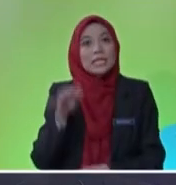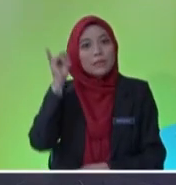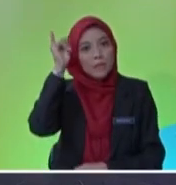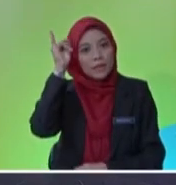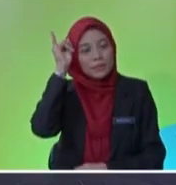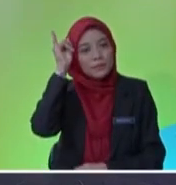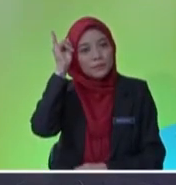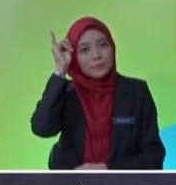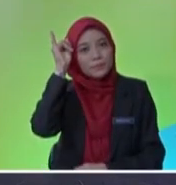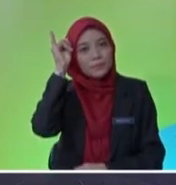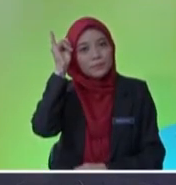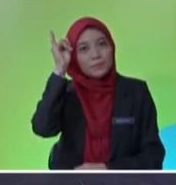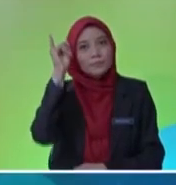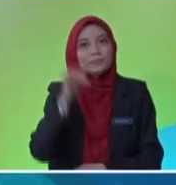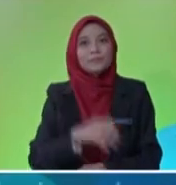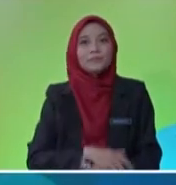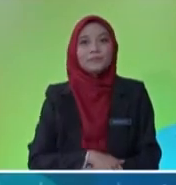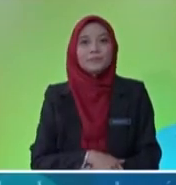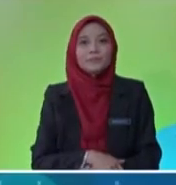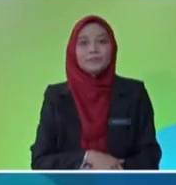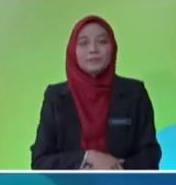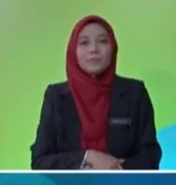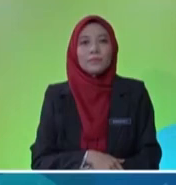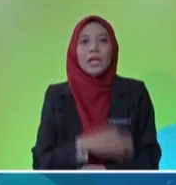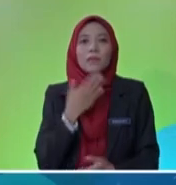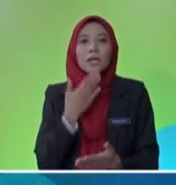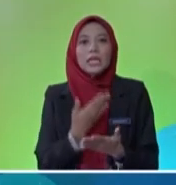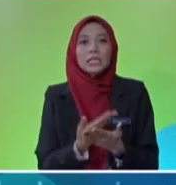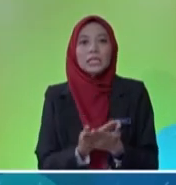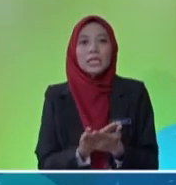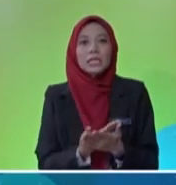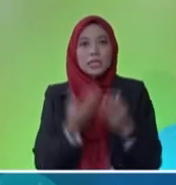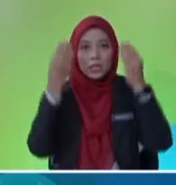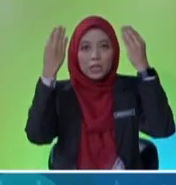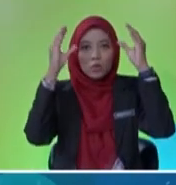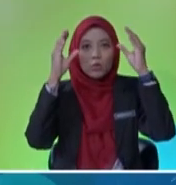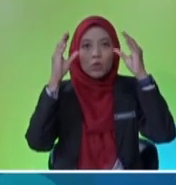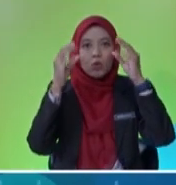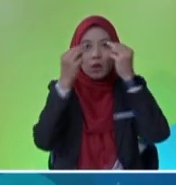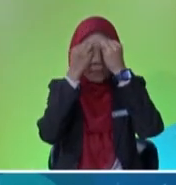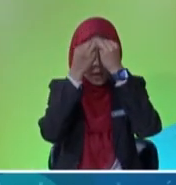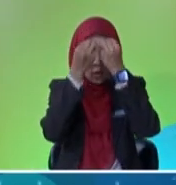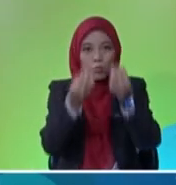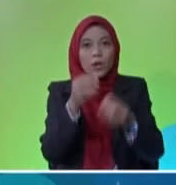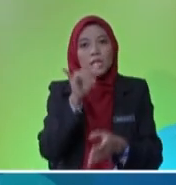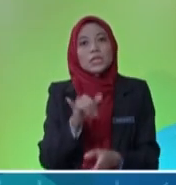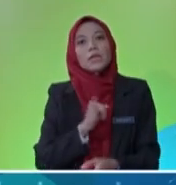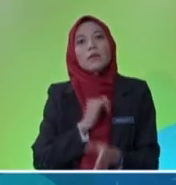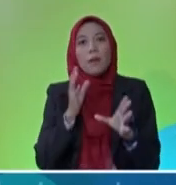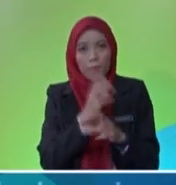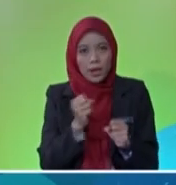ciri-ciri kain elegan Hai terima kasihku Om maklum Aya dapat yelah